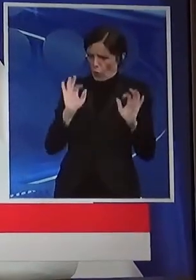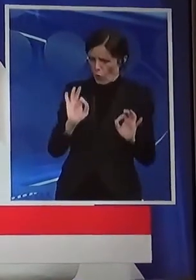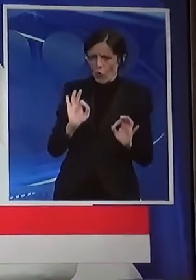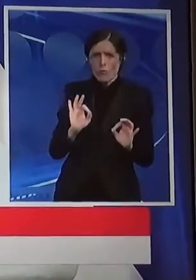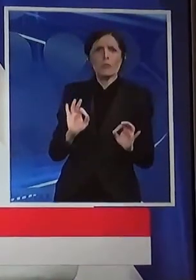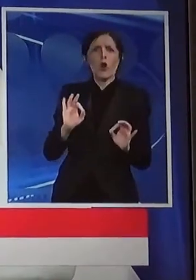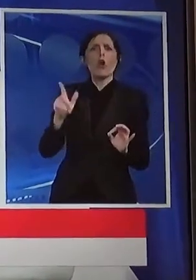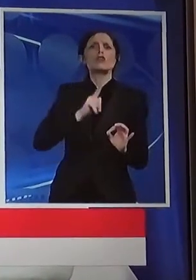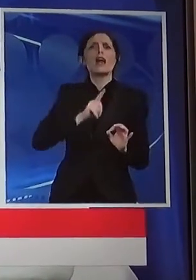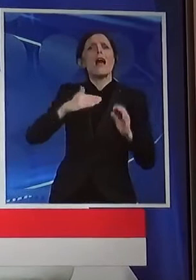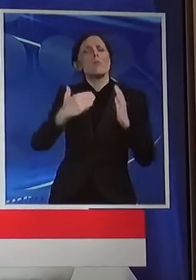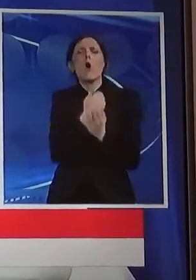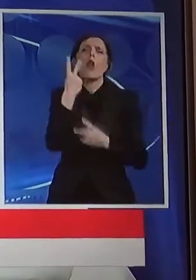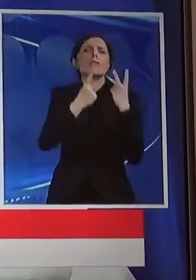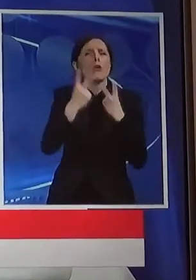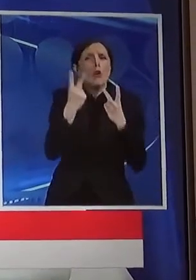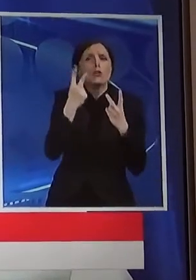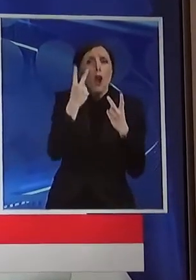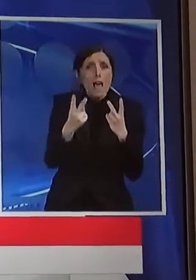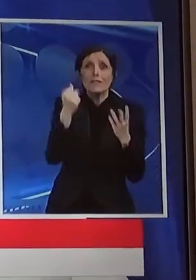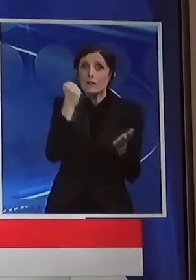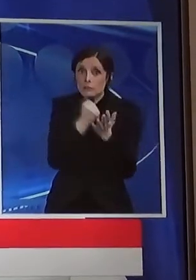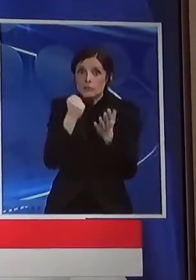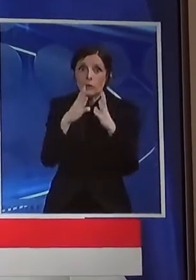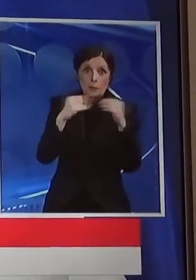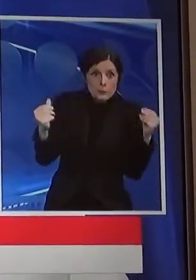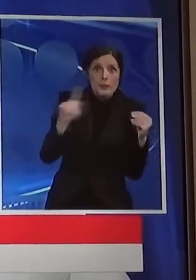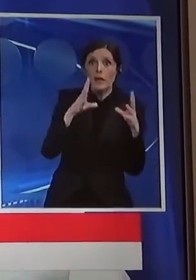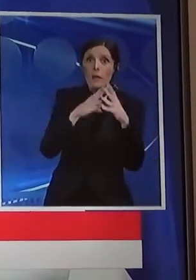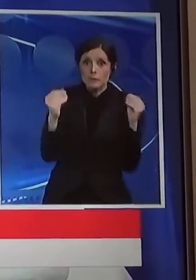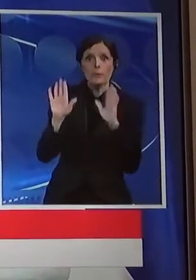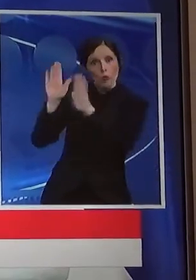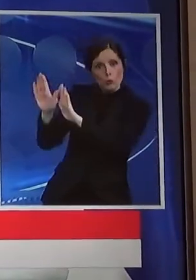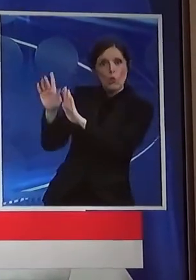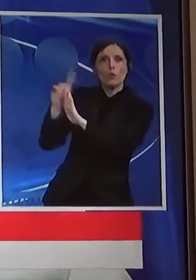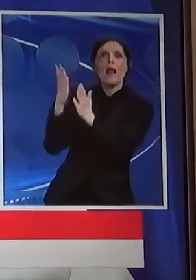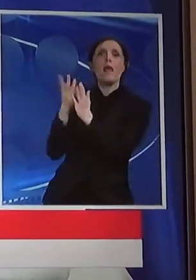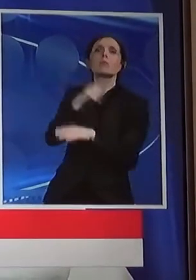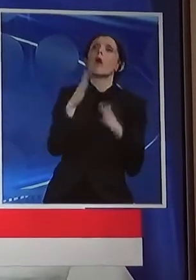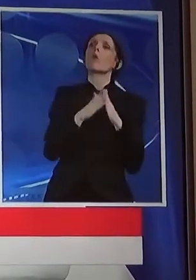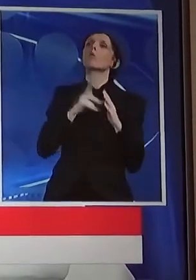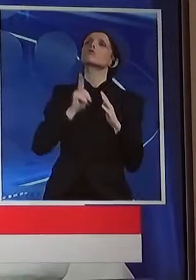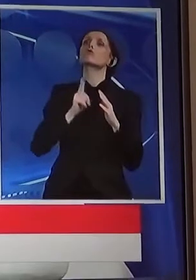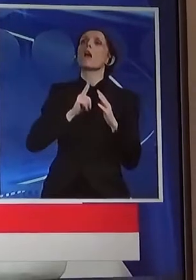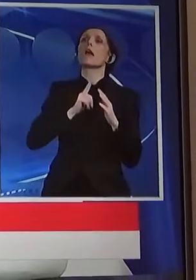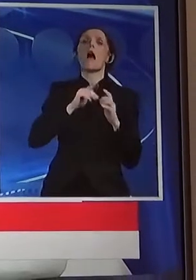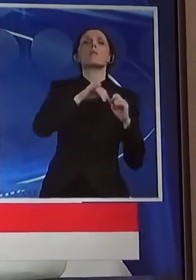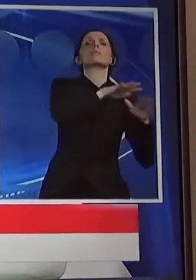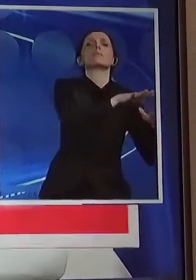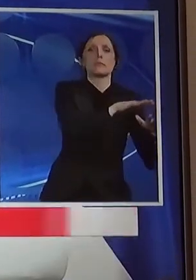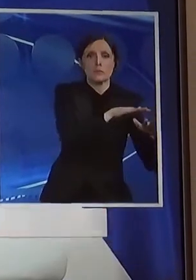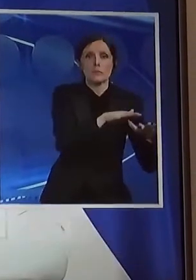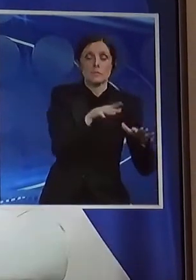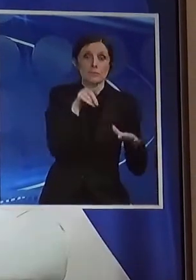negativan nalaz, tako da informaciju koju ste i vi sada izneli da pokušavaju